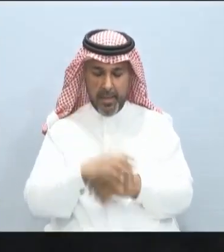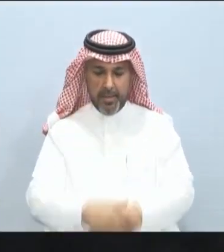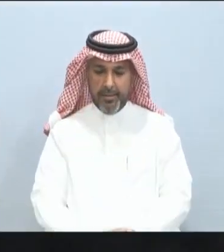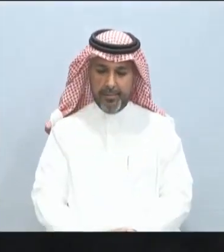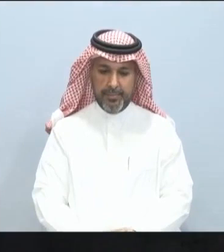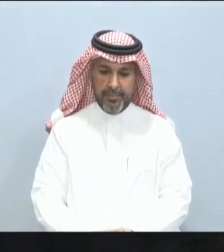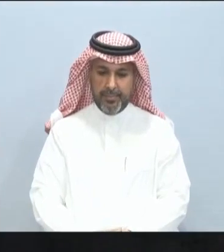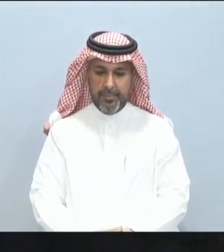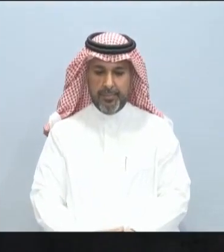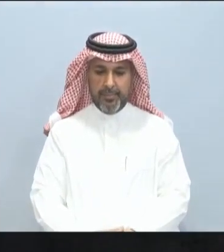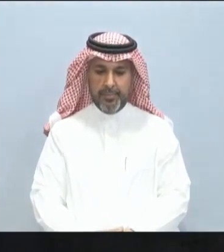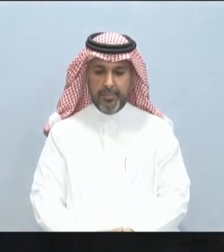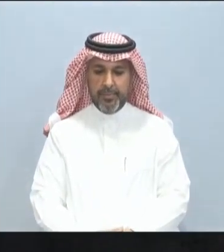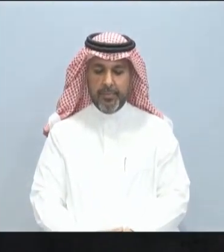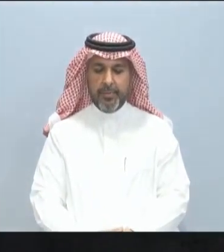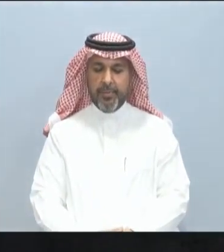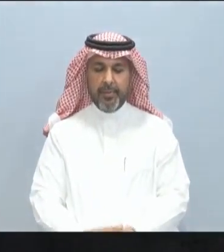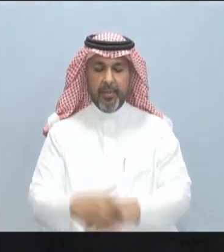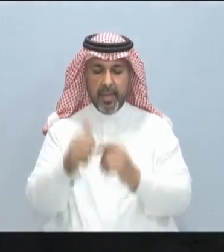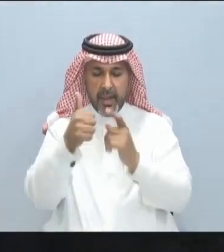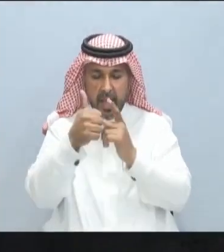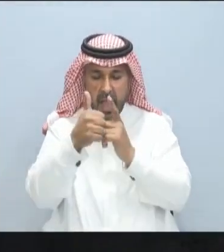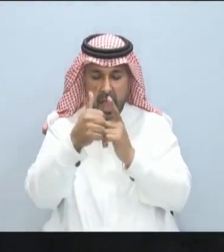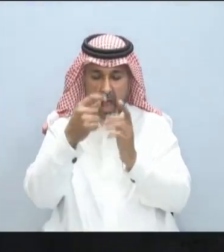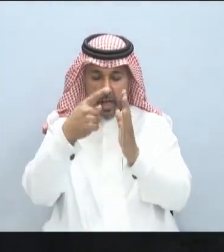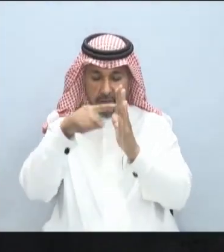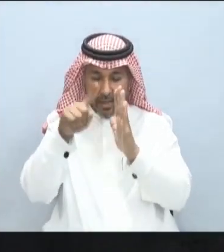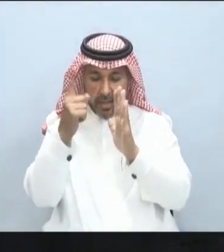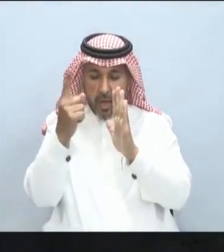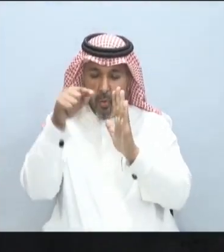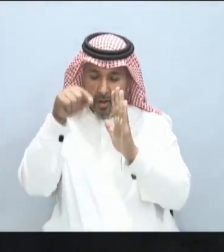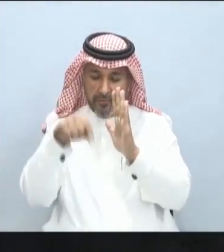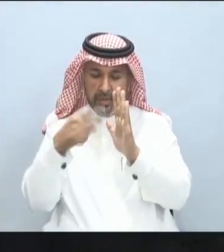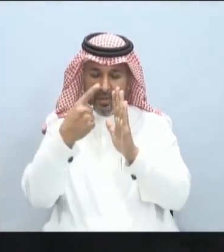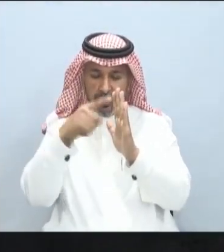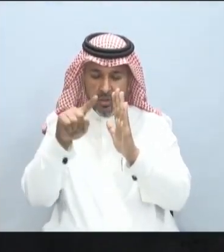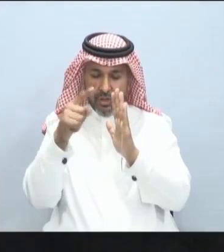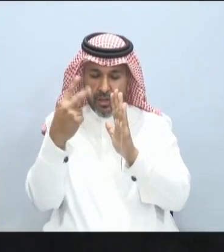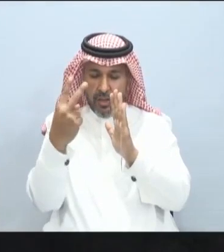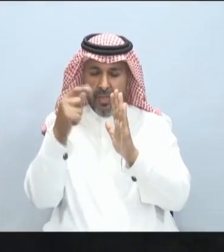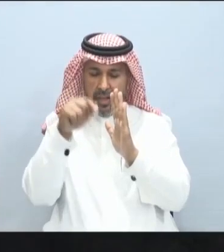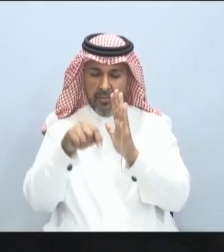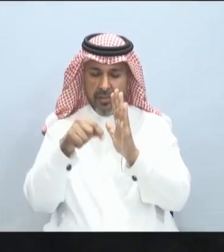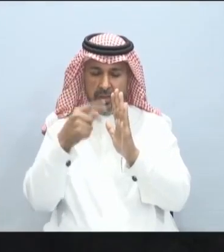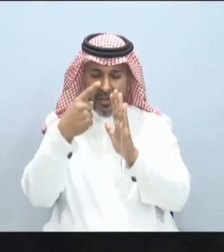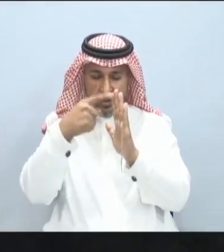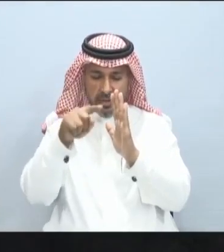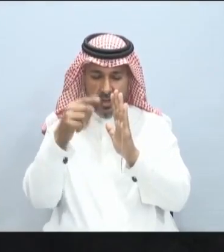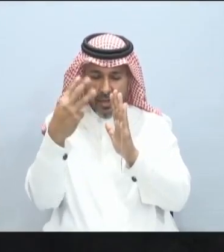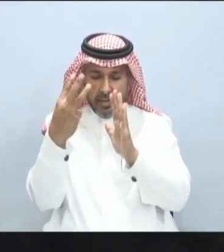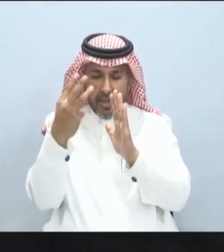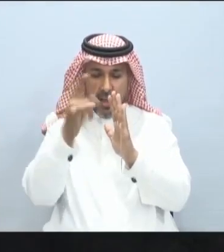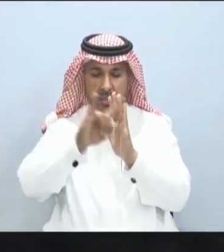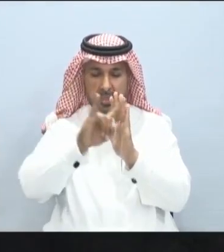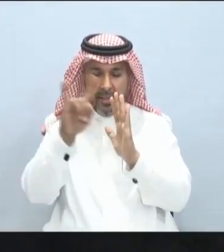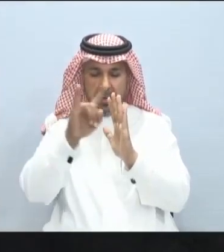نستطيع اعتبار ان الشرط الثالث متحقق اذا لا نستطيع اطلاق كلمه مربع كامل على